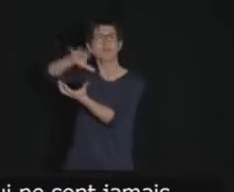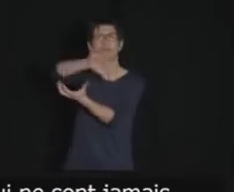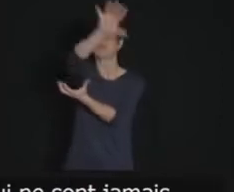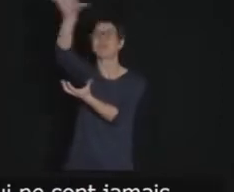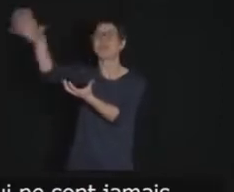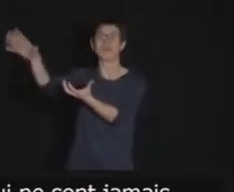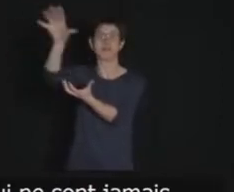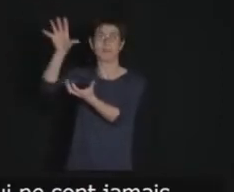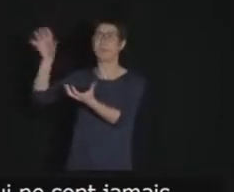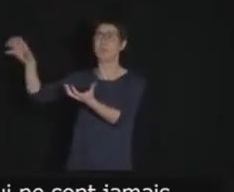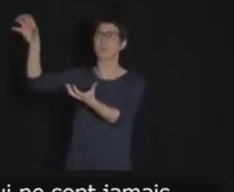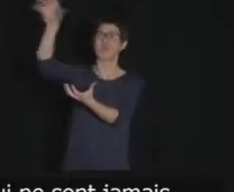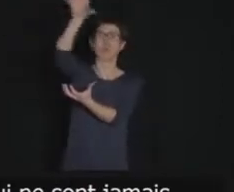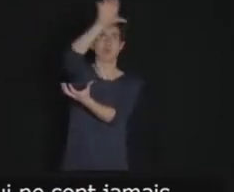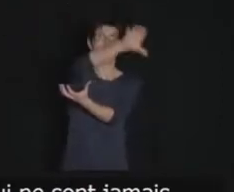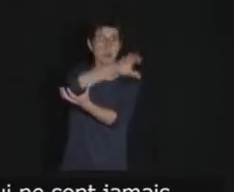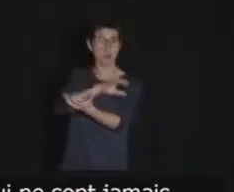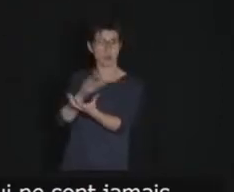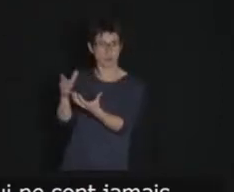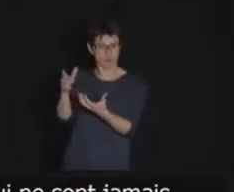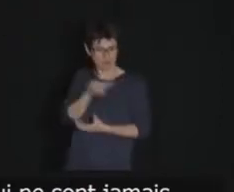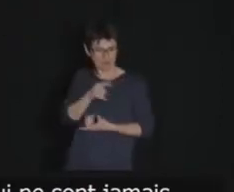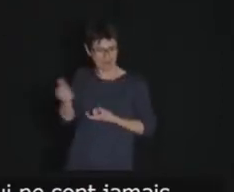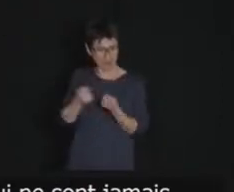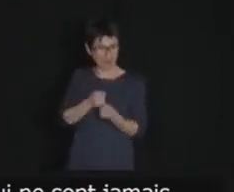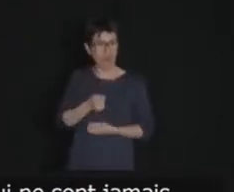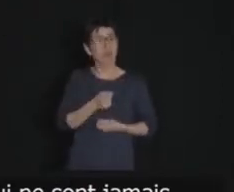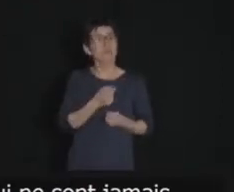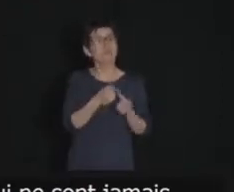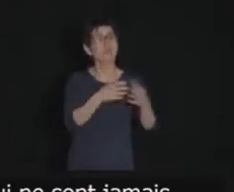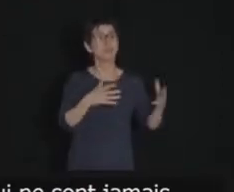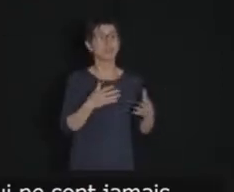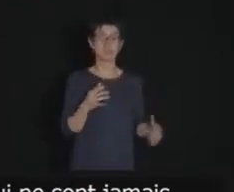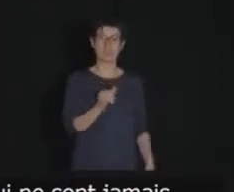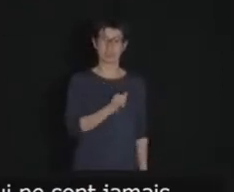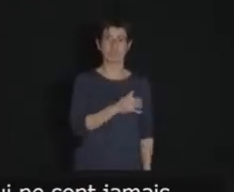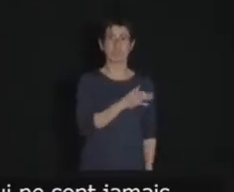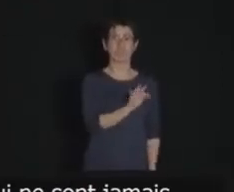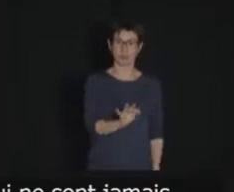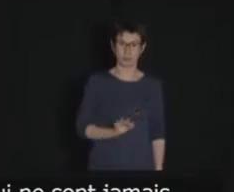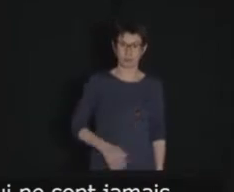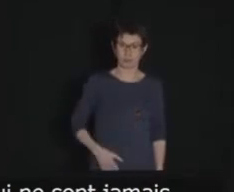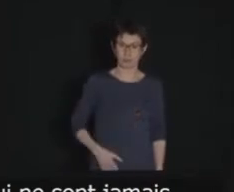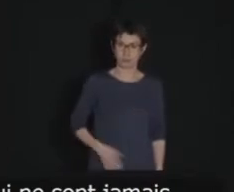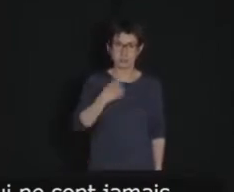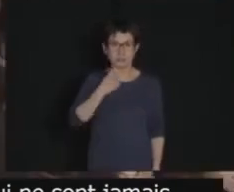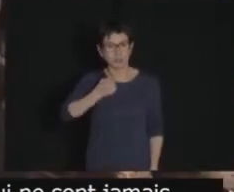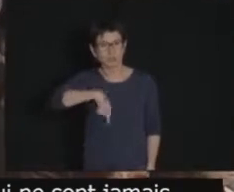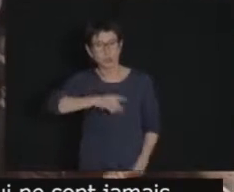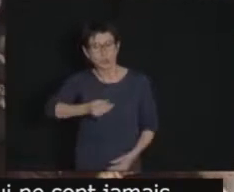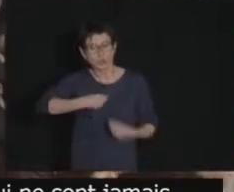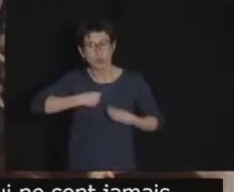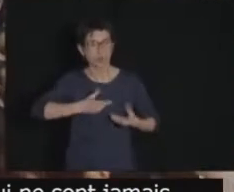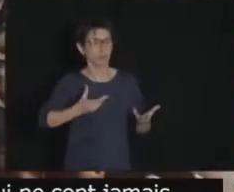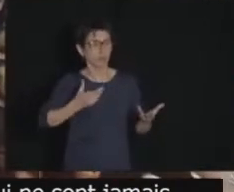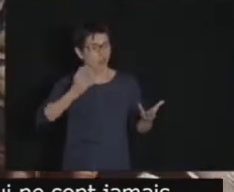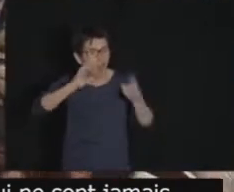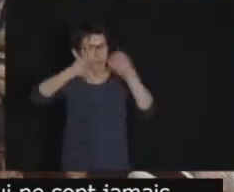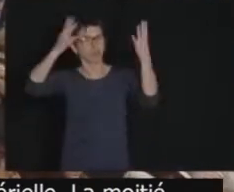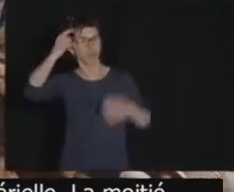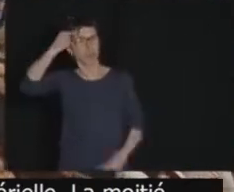à l'espace qui existent en Europe sont en France. Par conséquent, cela nous crée des devoirs,